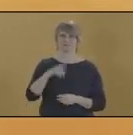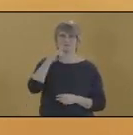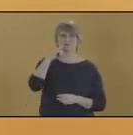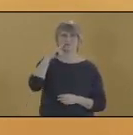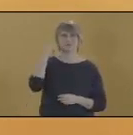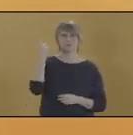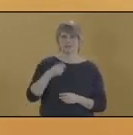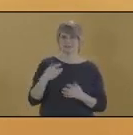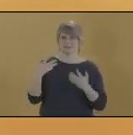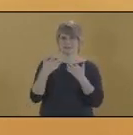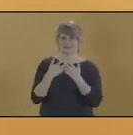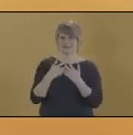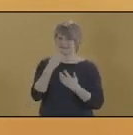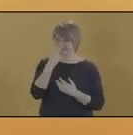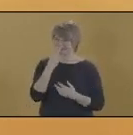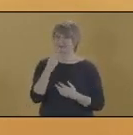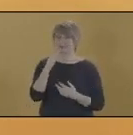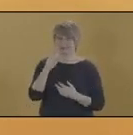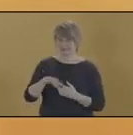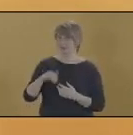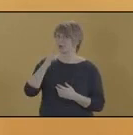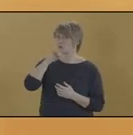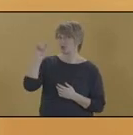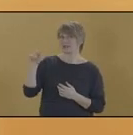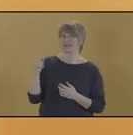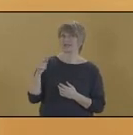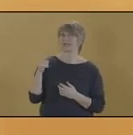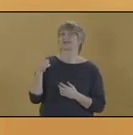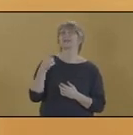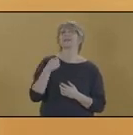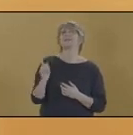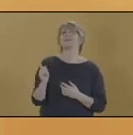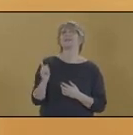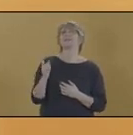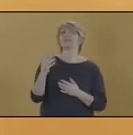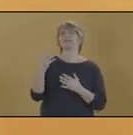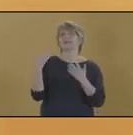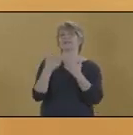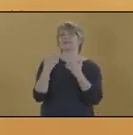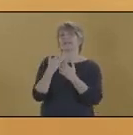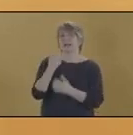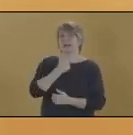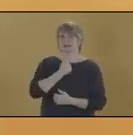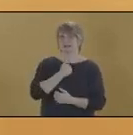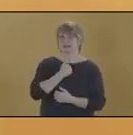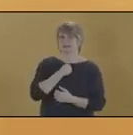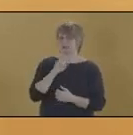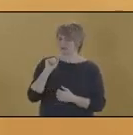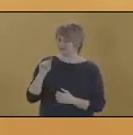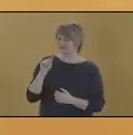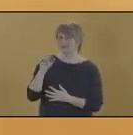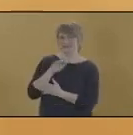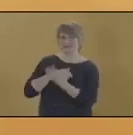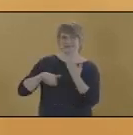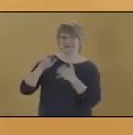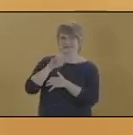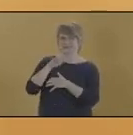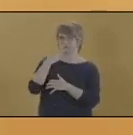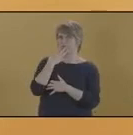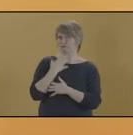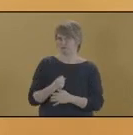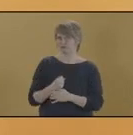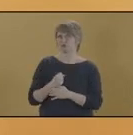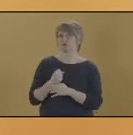Kriegsangst sehen. Und ich möchte gerade auf diese Krise in meinem Vortrag noch mal näher eingehen und damit auch arbeiten, wie das